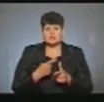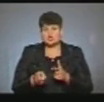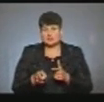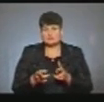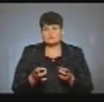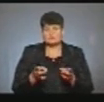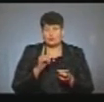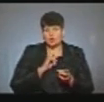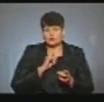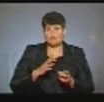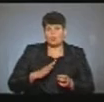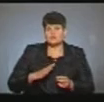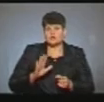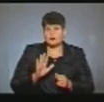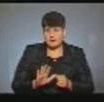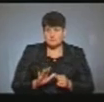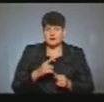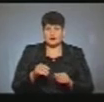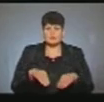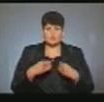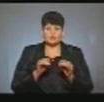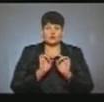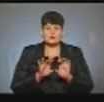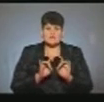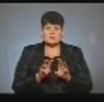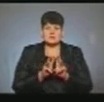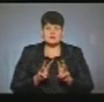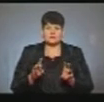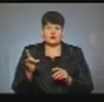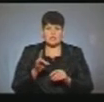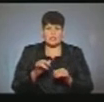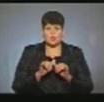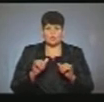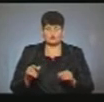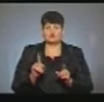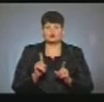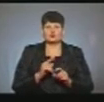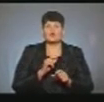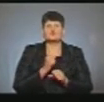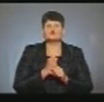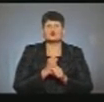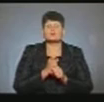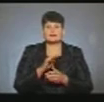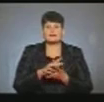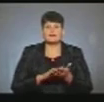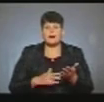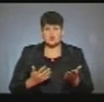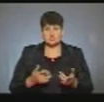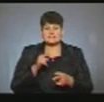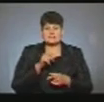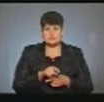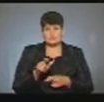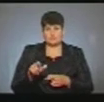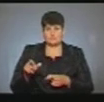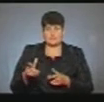бажано поки що зачекати, хай дасть роз'яснення Міністерства регіонального розвитку щодо, що робити далі з тими споживачами,